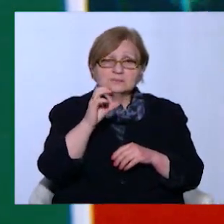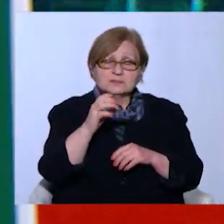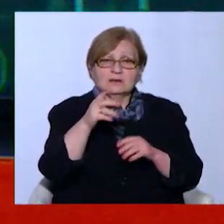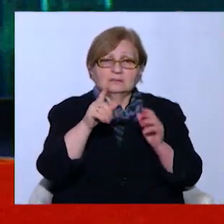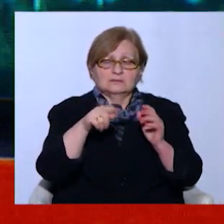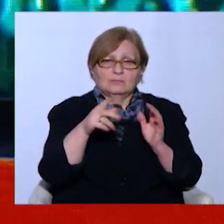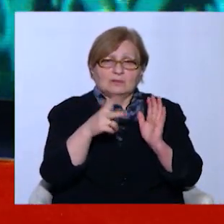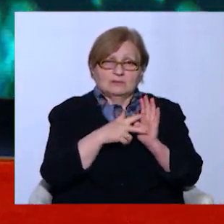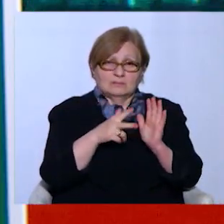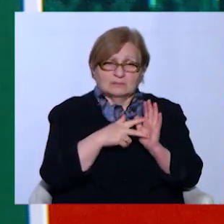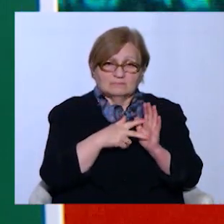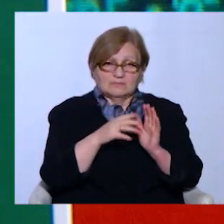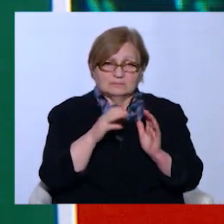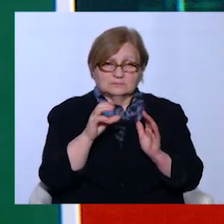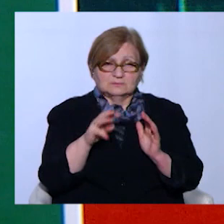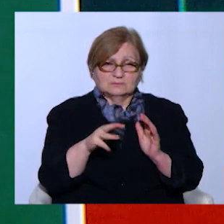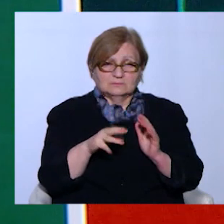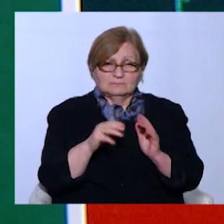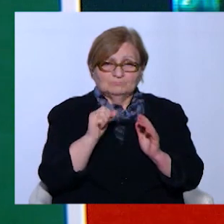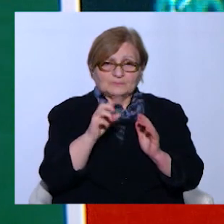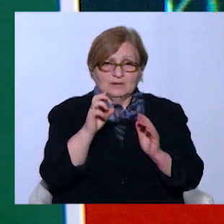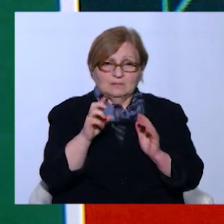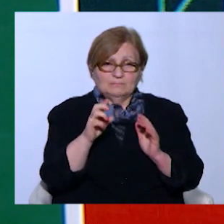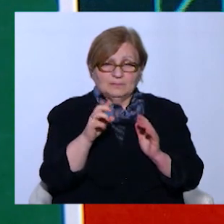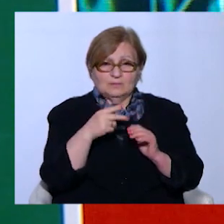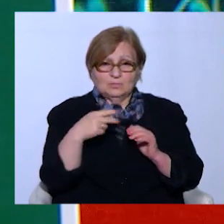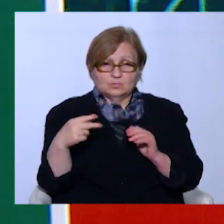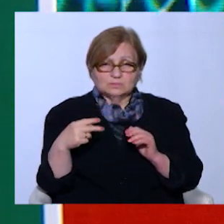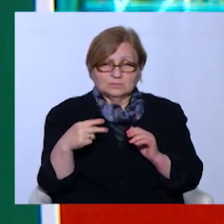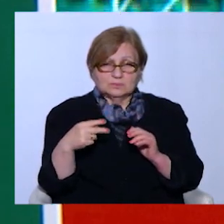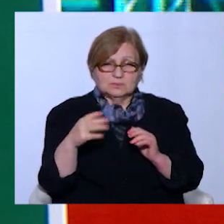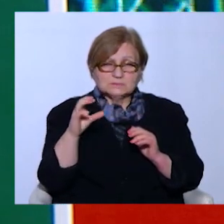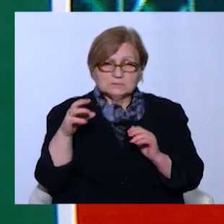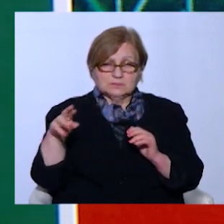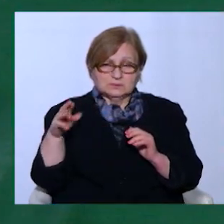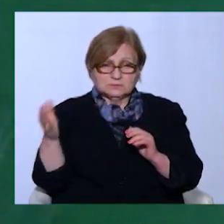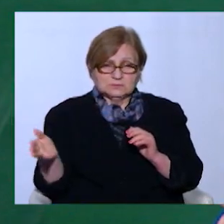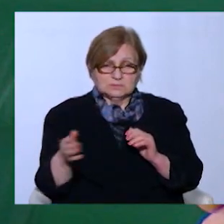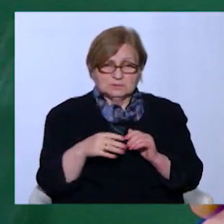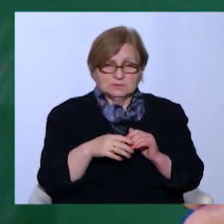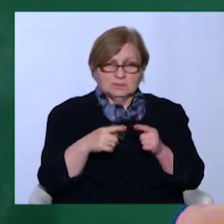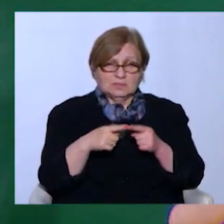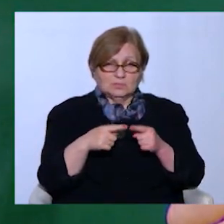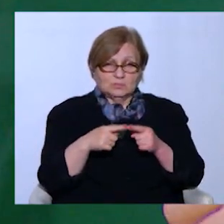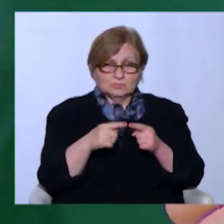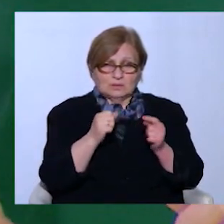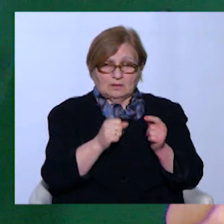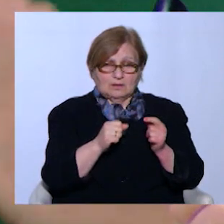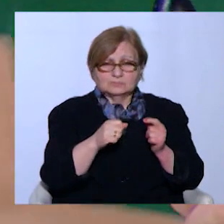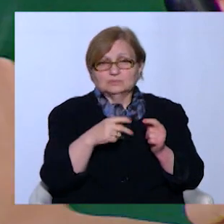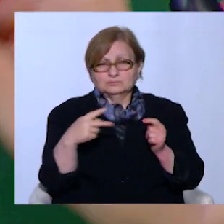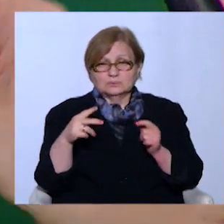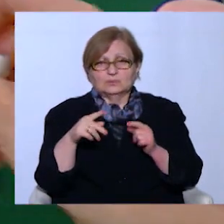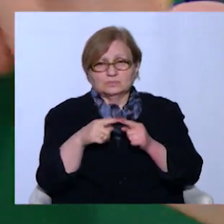გამოვიდა? ამ ორ სამკუთხედში, ესე იგი, AB უდრის CD-ს, კუთხე A